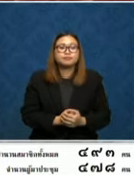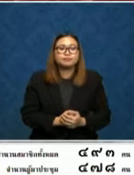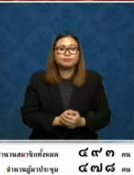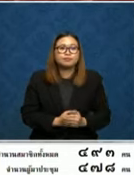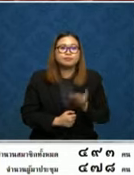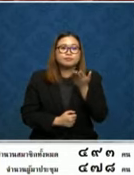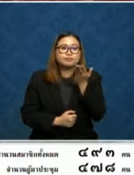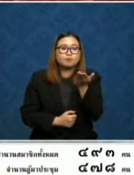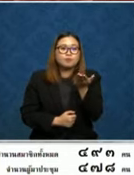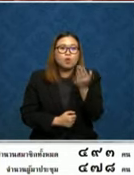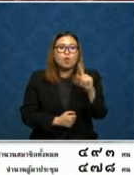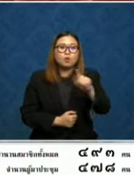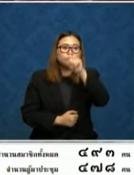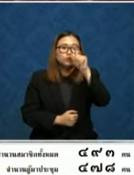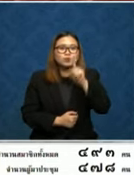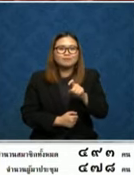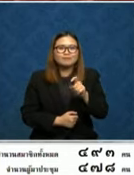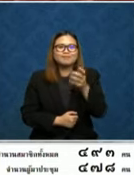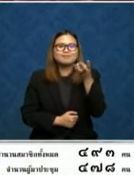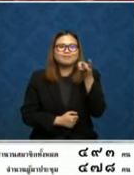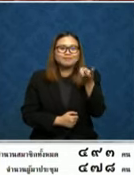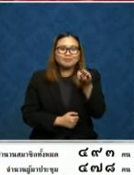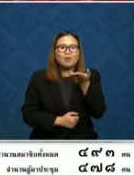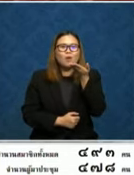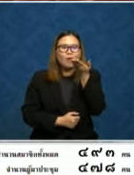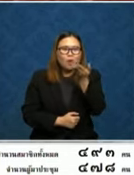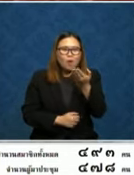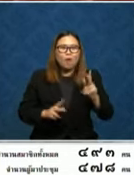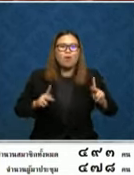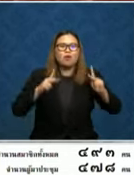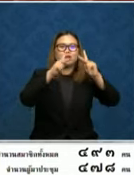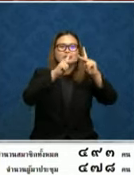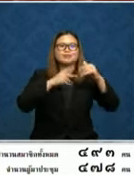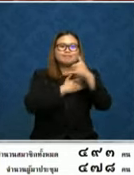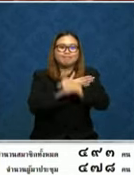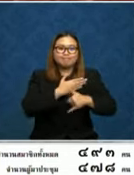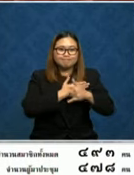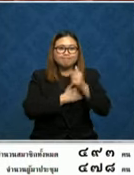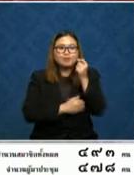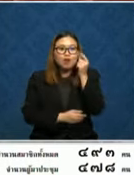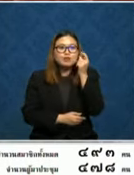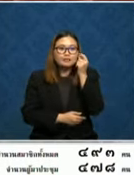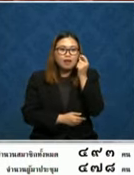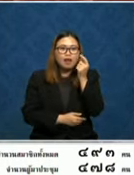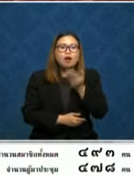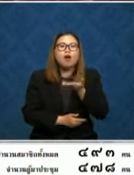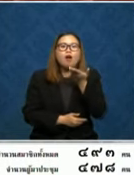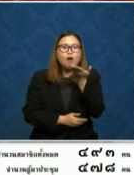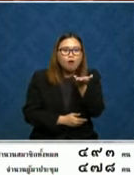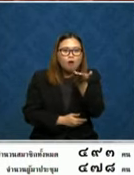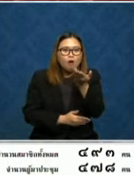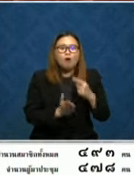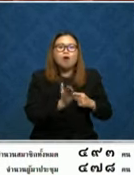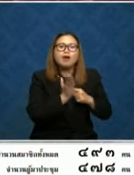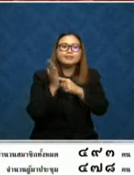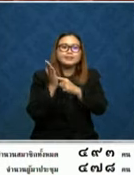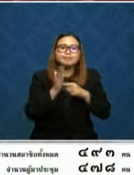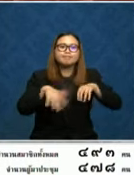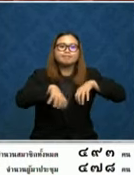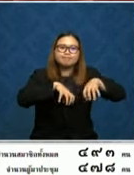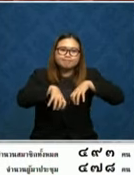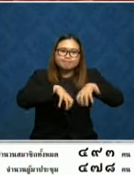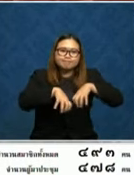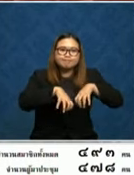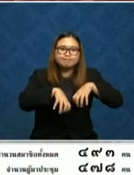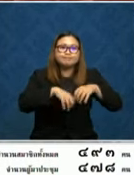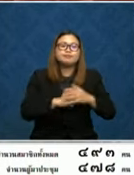มก็อยากให้ข้อสังเกตสำหรับกระทรวงการต่างประเทศนะครับว่าผมเข้าใจครับว่างบที่ท่านขอไปบางอย่างท่านต้องไปจัดเองบางอย่าง